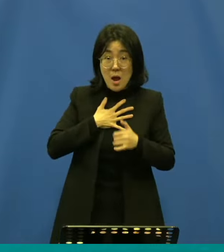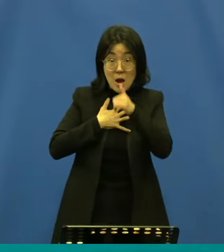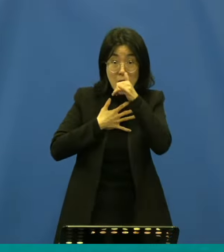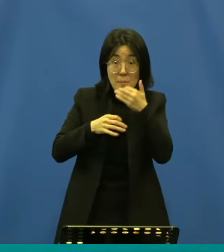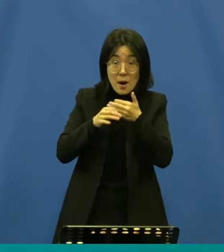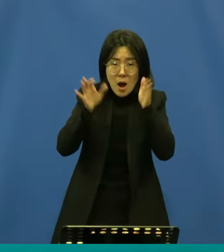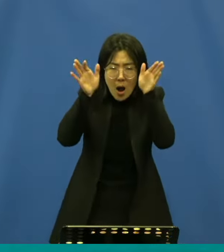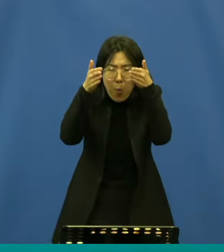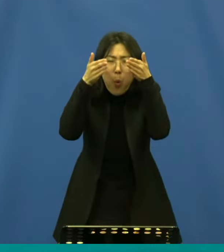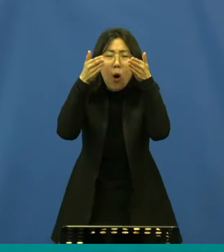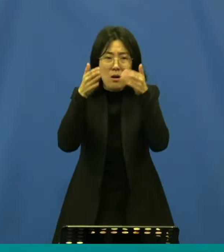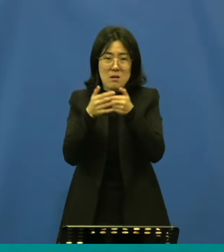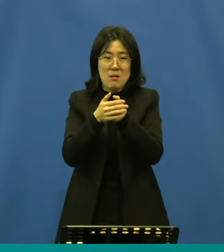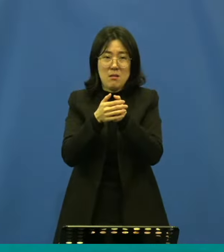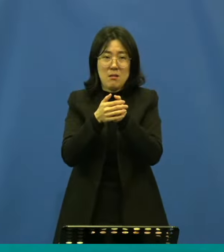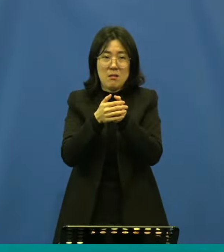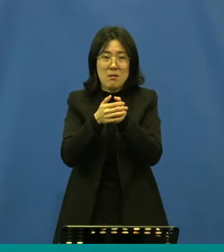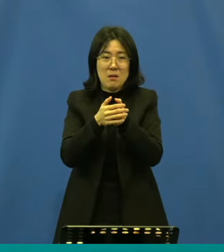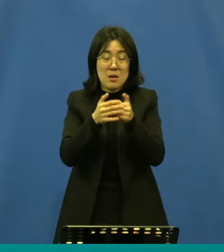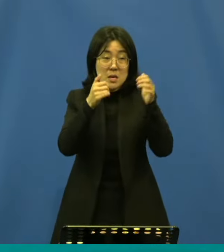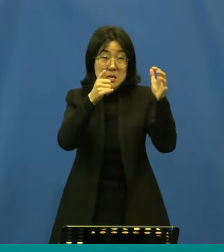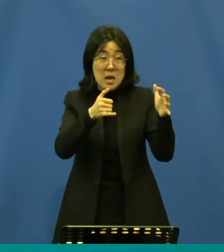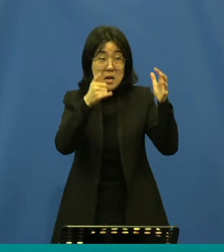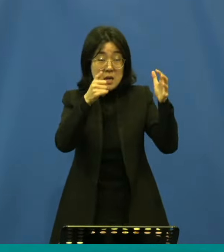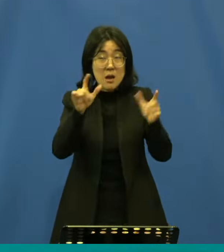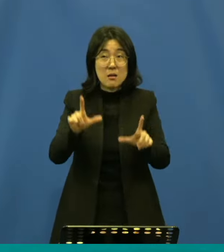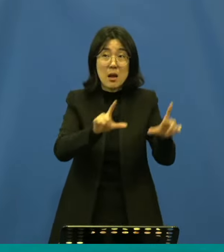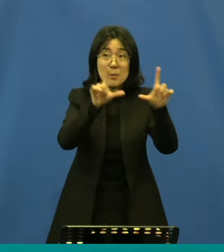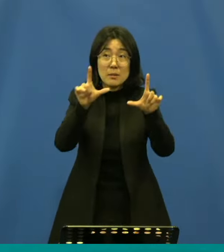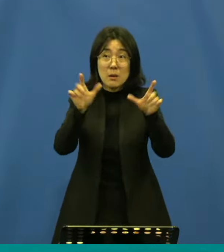세상을 바라보는 눈이 굉장히 좁아져요. 닫힌 세상을 사는 겁니다.